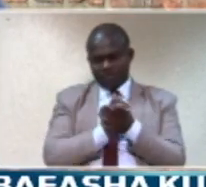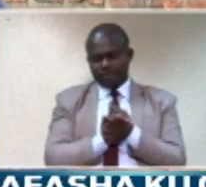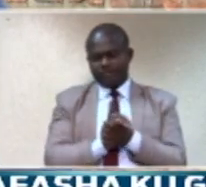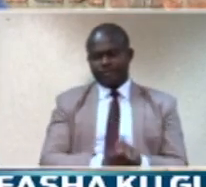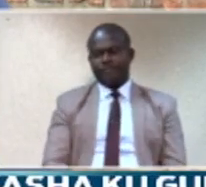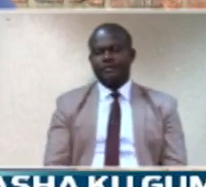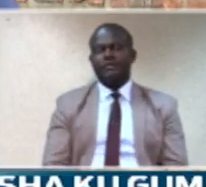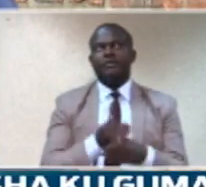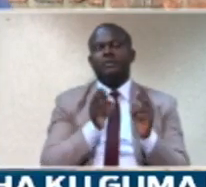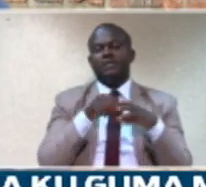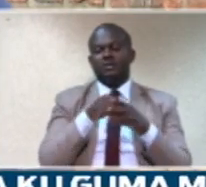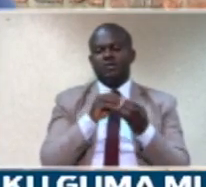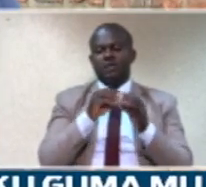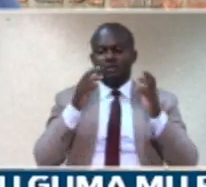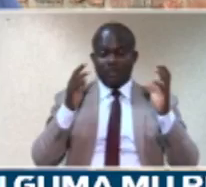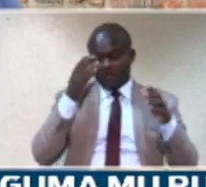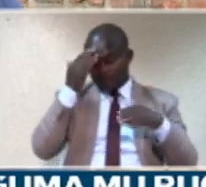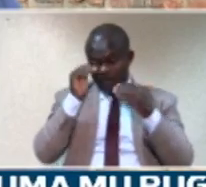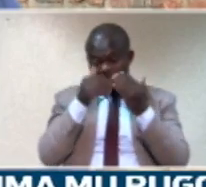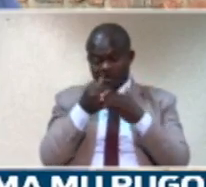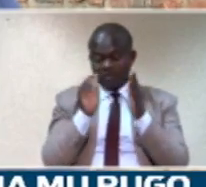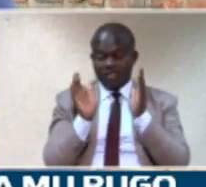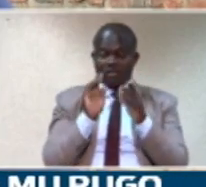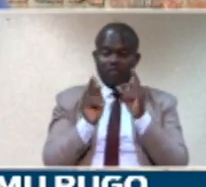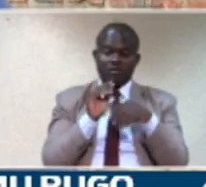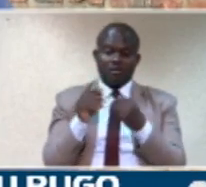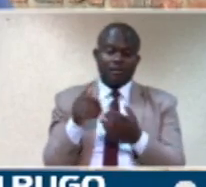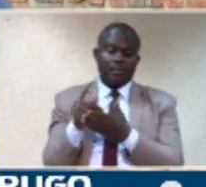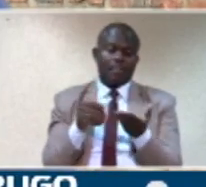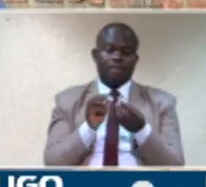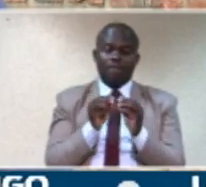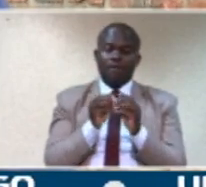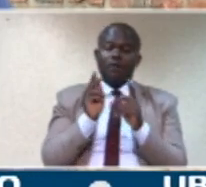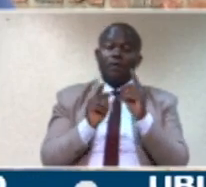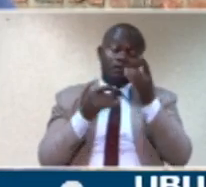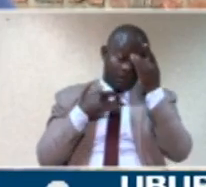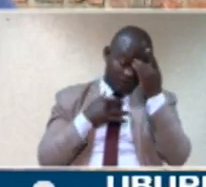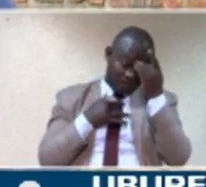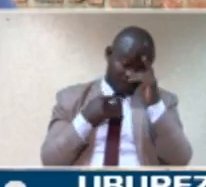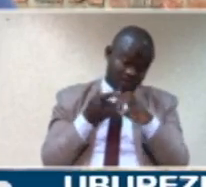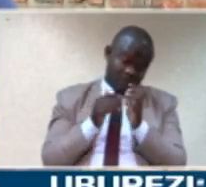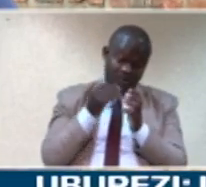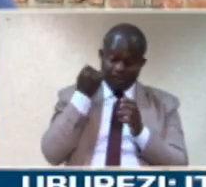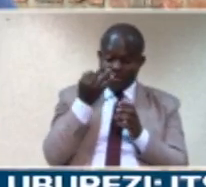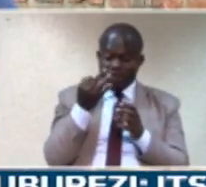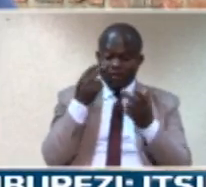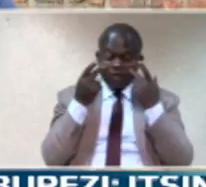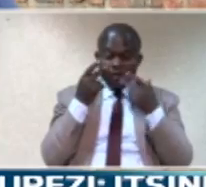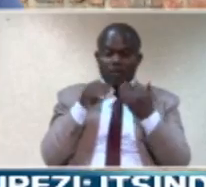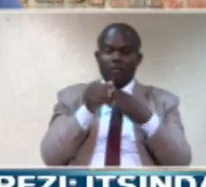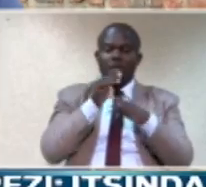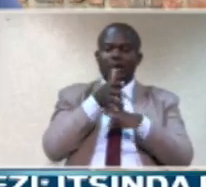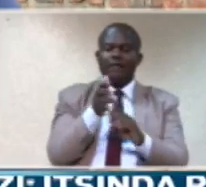munini kuko iyo ugereranije mu baturage bagize igihugu ni umubare munini w'abantu positive. Ariko iyo dusanga